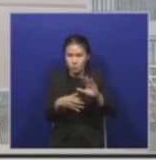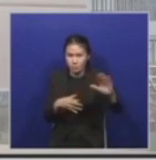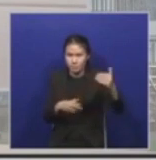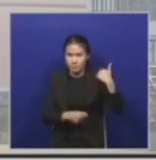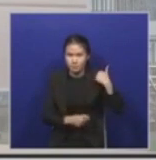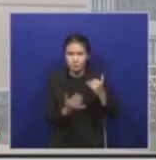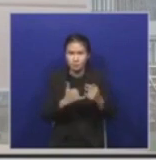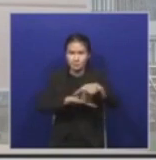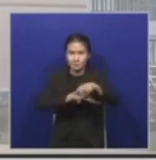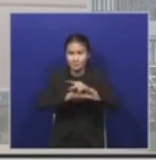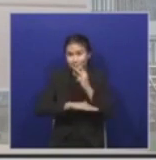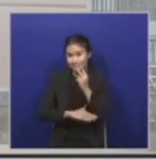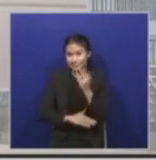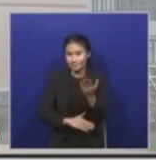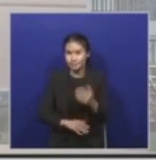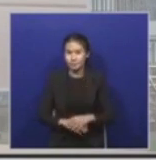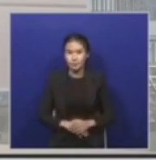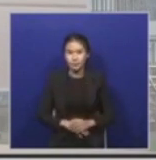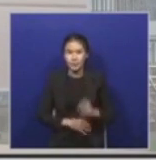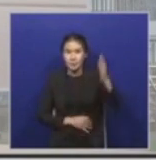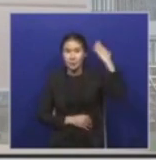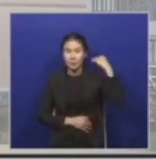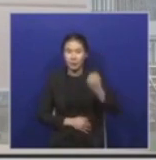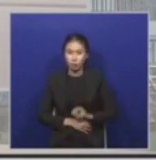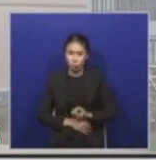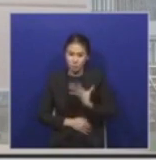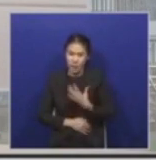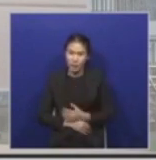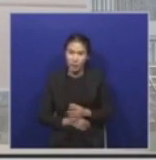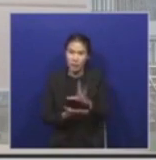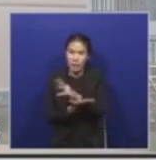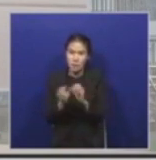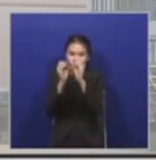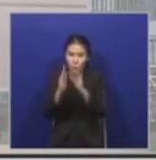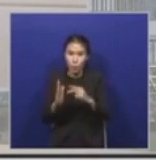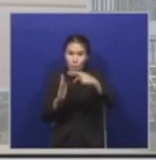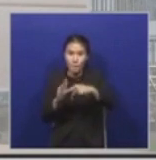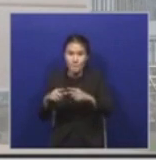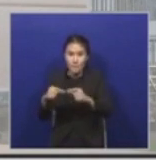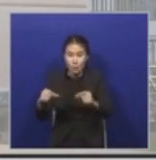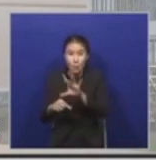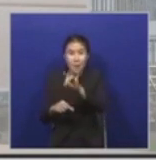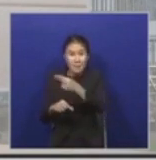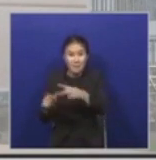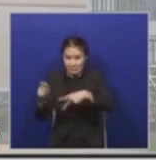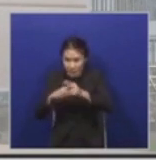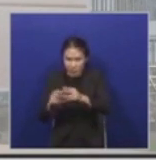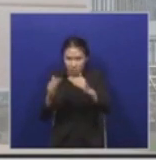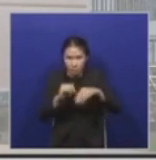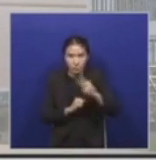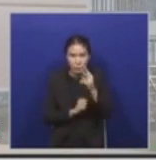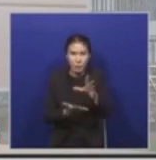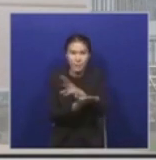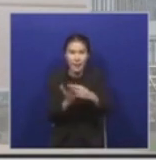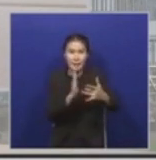ท่านประธานดูต่อครับเมื่อกี้นี่คุณพระช่วยไปแล้วนะราชภัฏเพชรบูรณ์ท่านประธานไปดูมหาวิทยาลัยเ